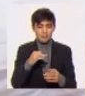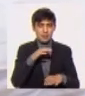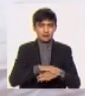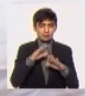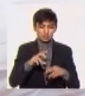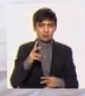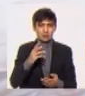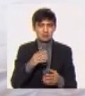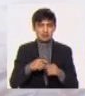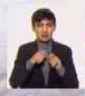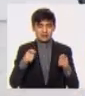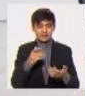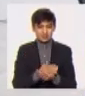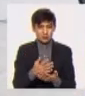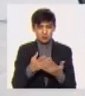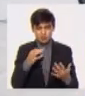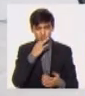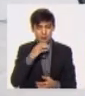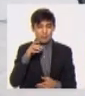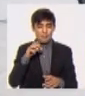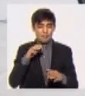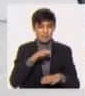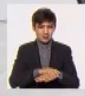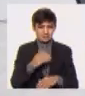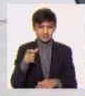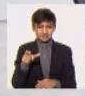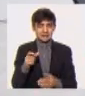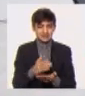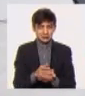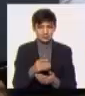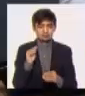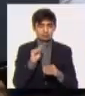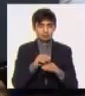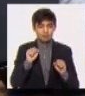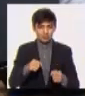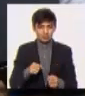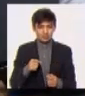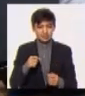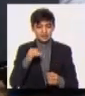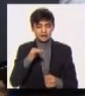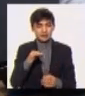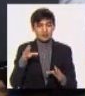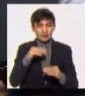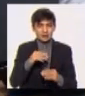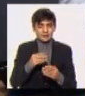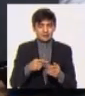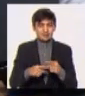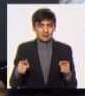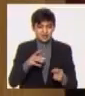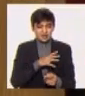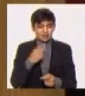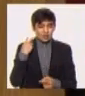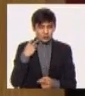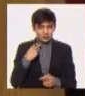Важное условие, которое ставит агентство банкам второго уровня, они не должны допустить, чтобы сумму взыскали для погашения предыдущих